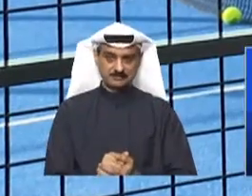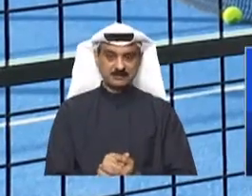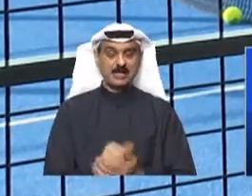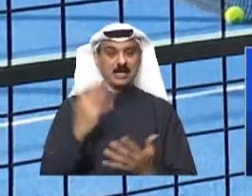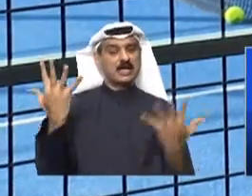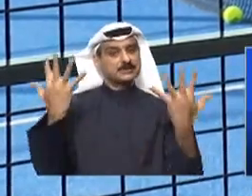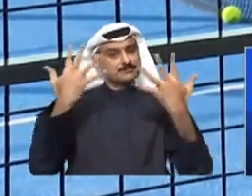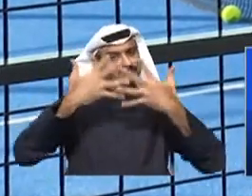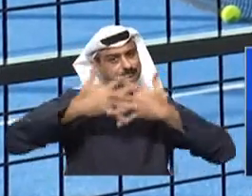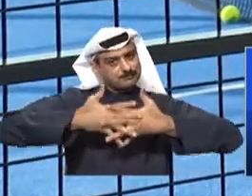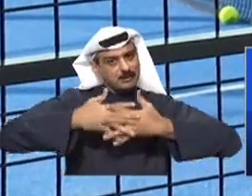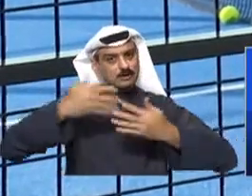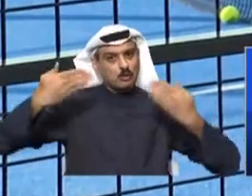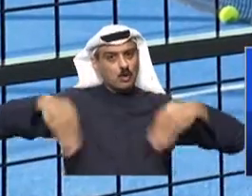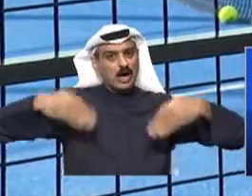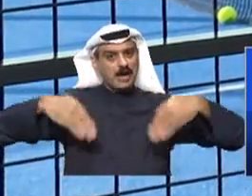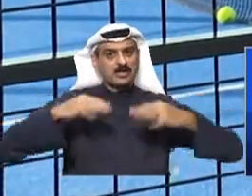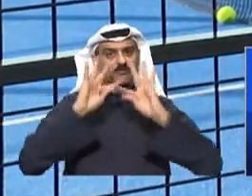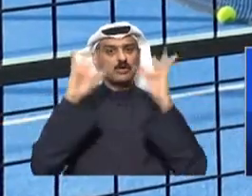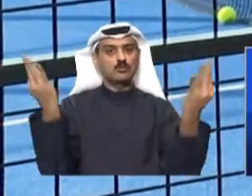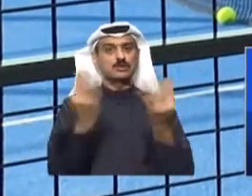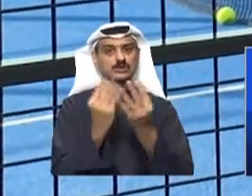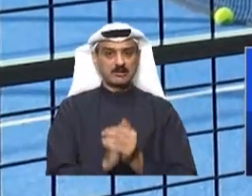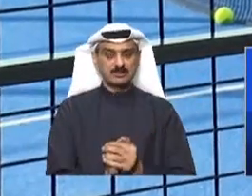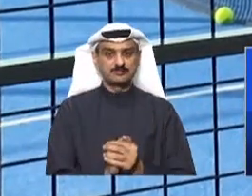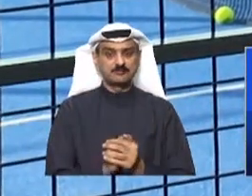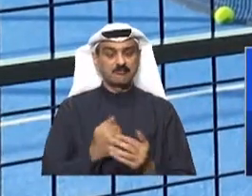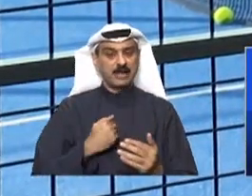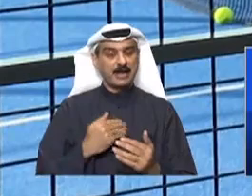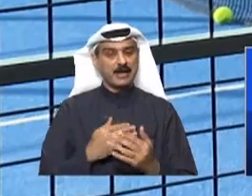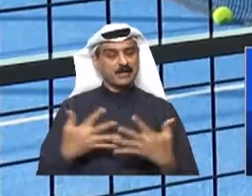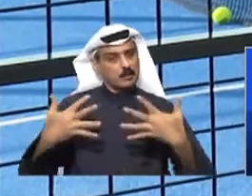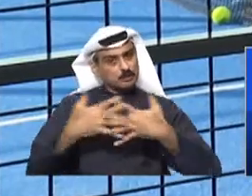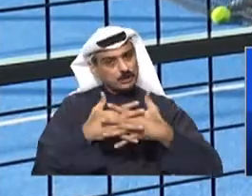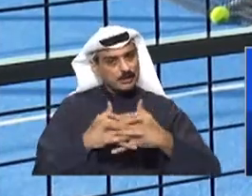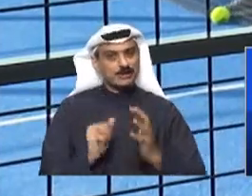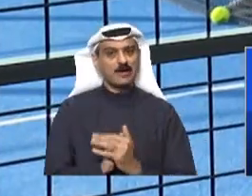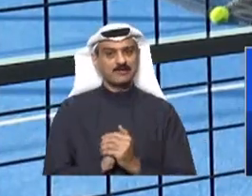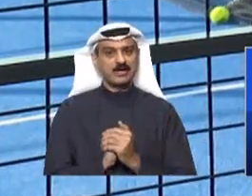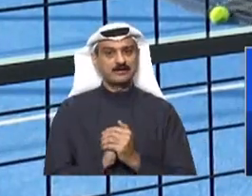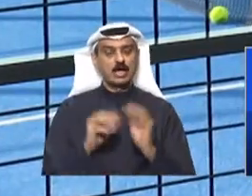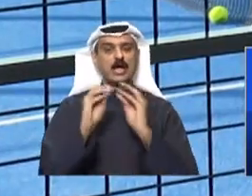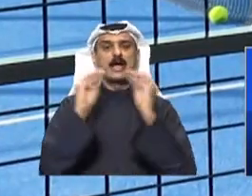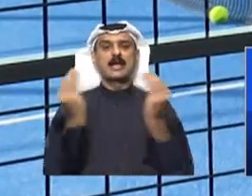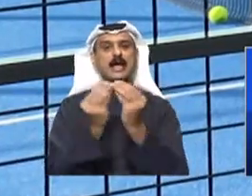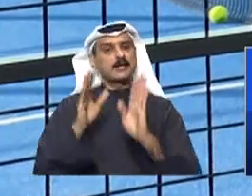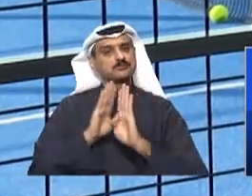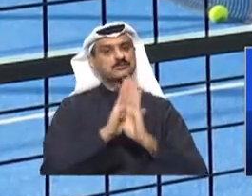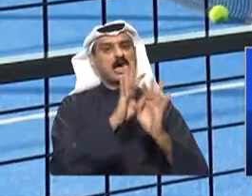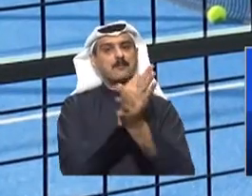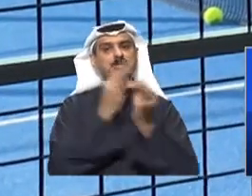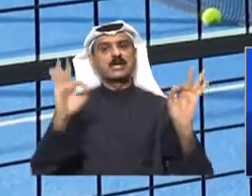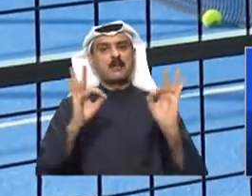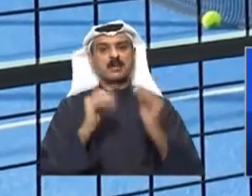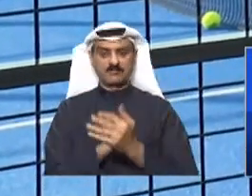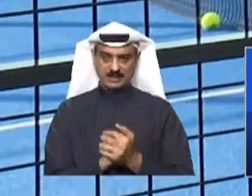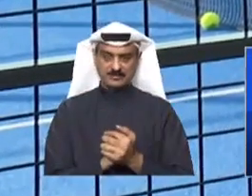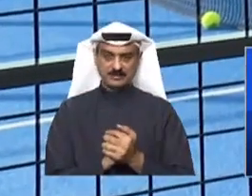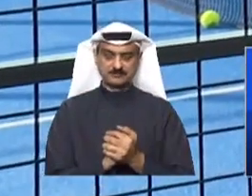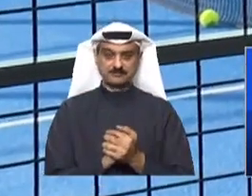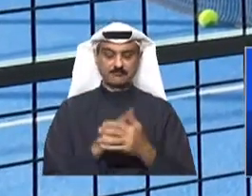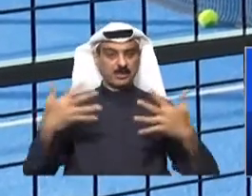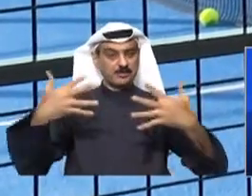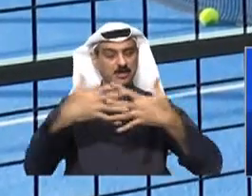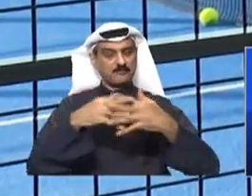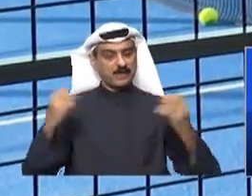المجتمعي لذوي الإعاقة حبينا نشارك في الأنشطة الرياضية، وهذا يعني توجه الهيئة والدعم الكامل من الهيئة في هذه